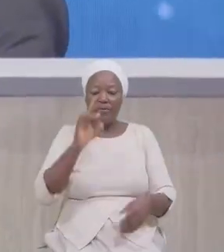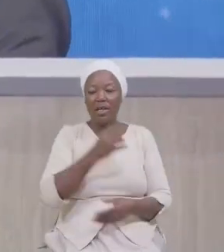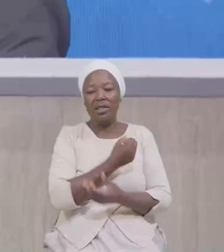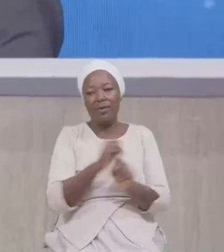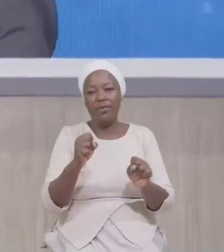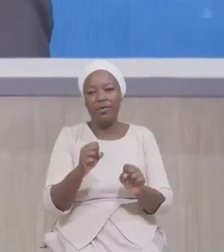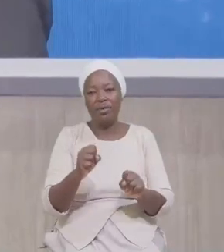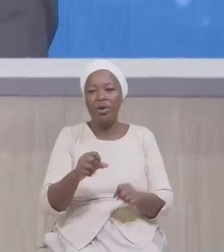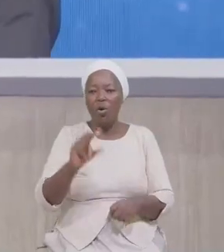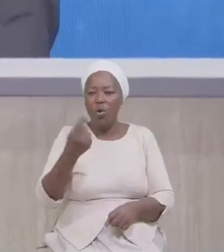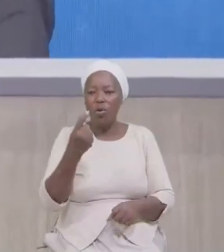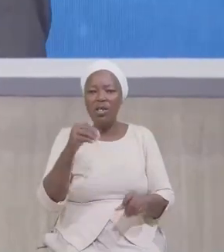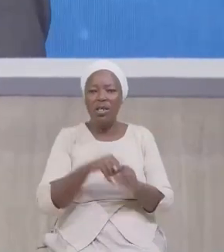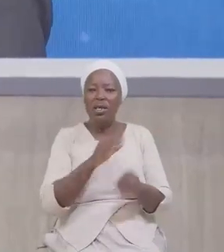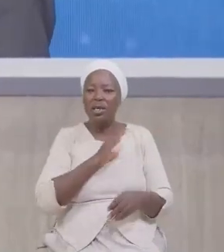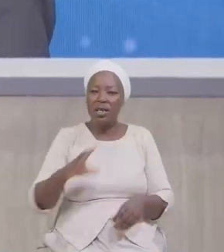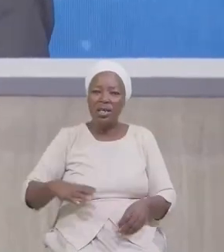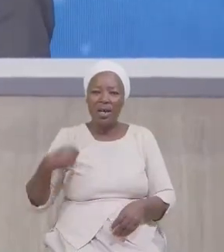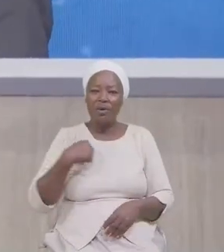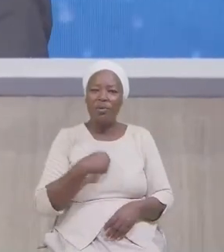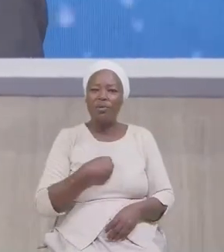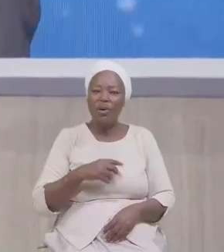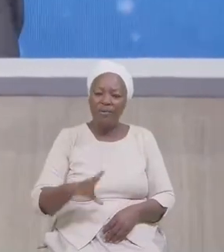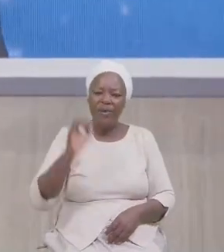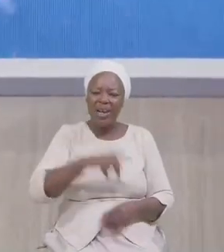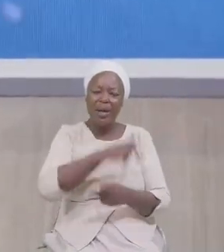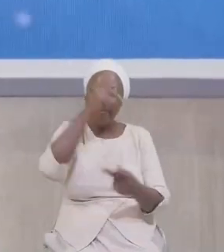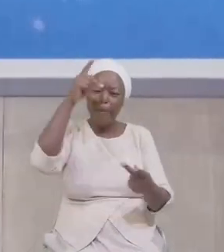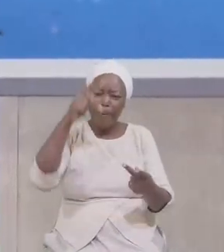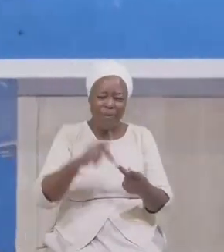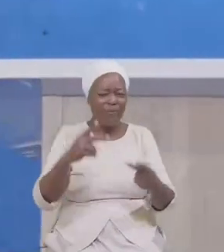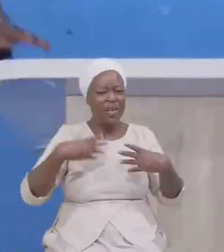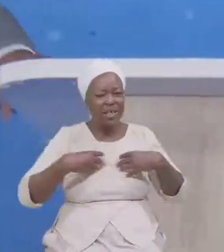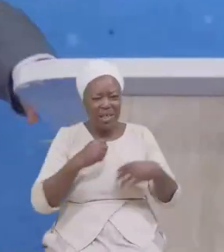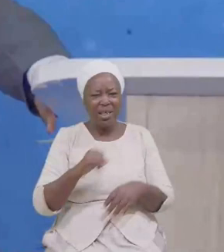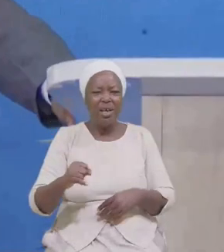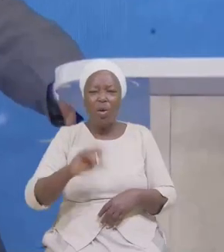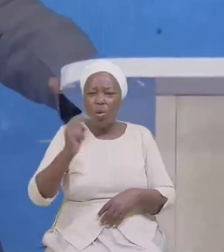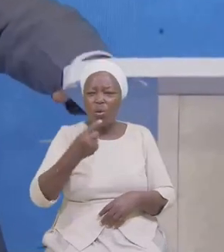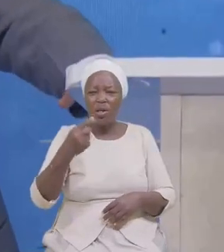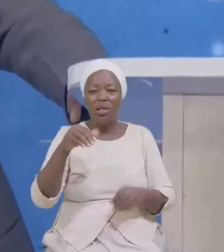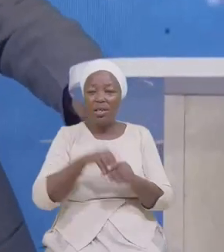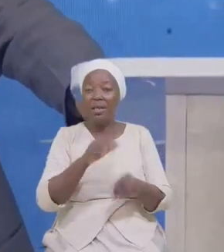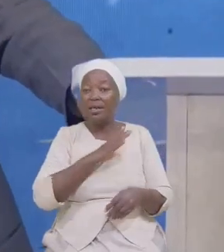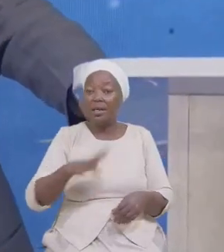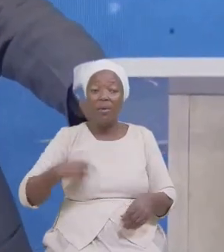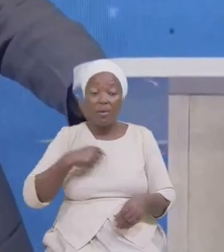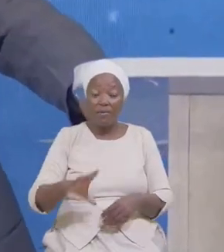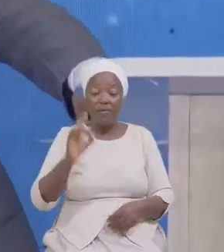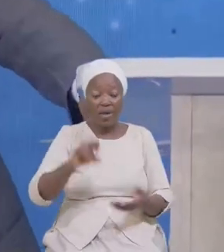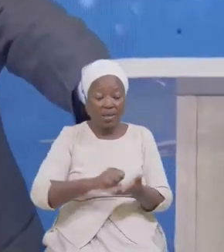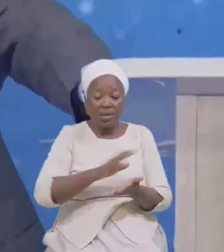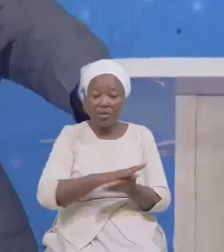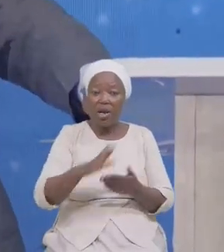C'est seulement en Christ que nous avons la guérison parfaite. C'est seulement en Christ que nous trouvons la sanctification